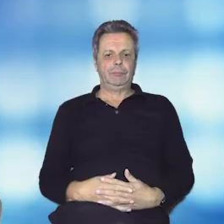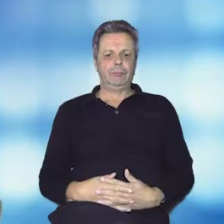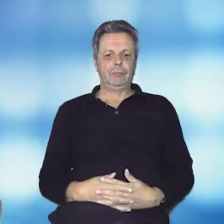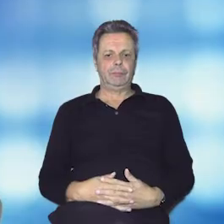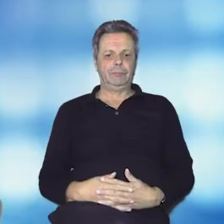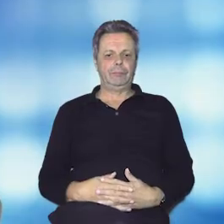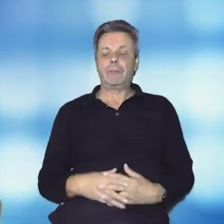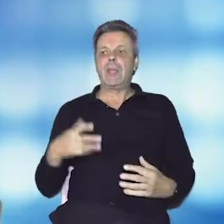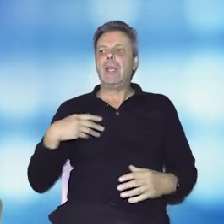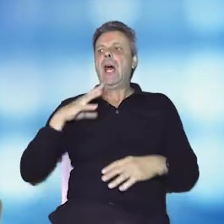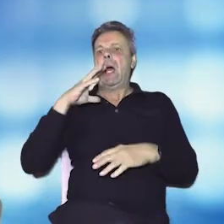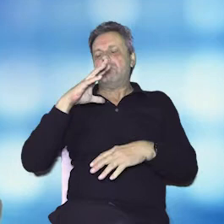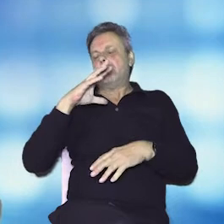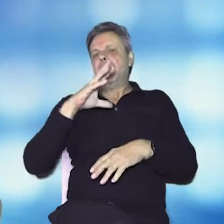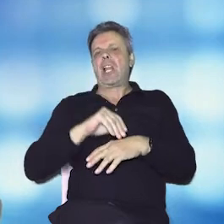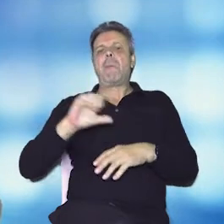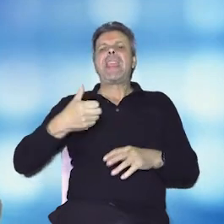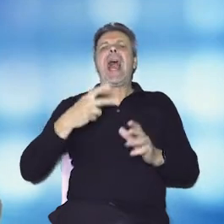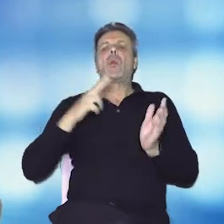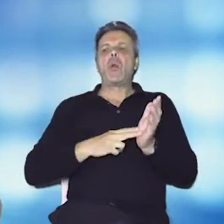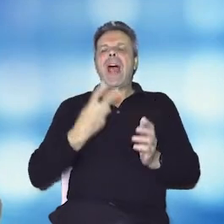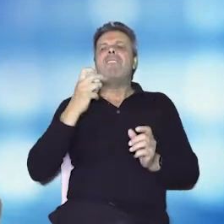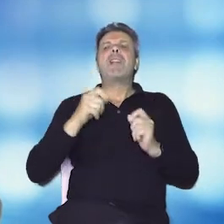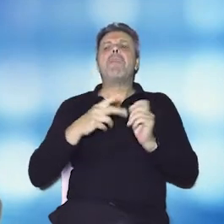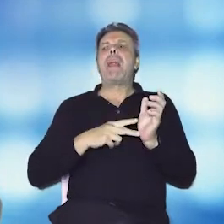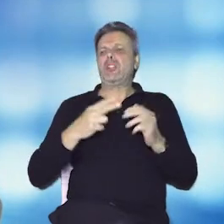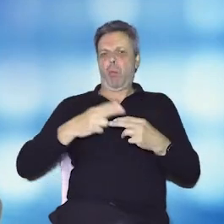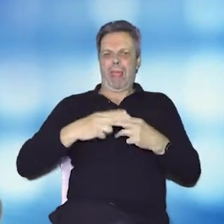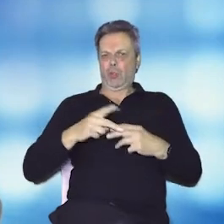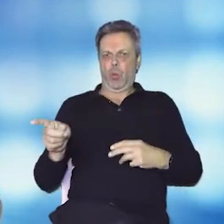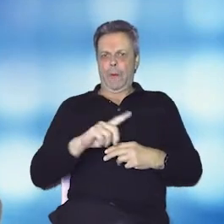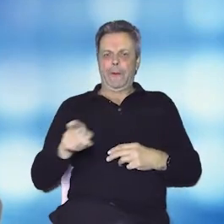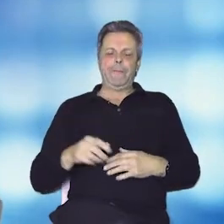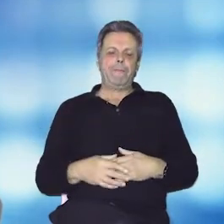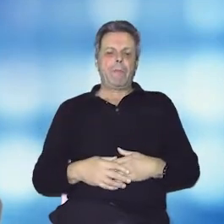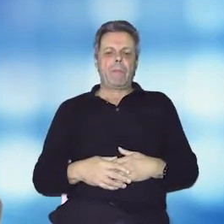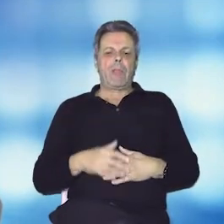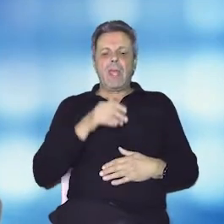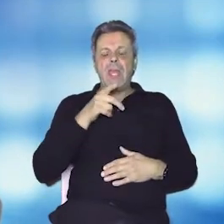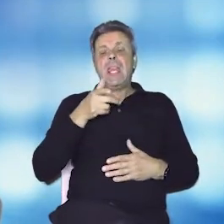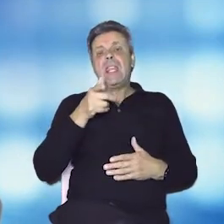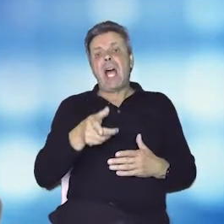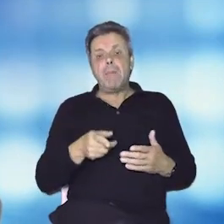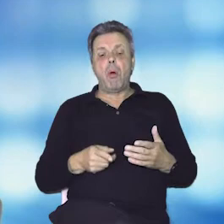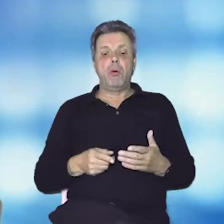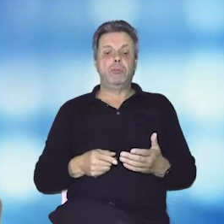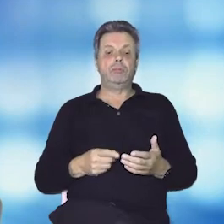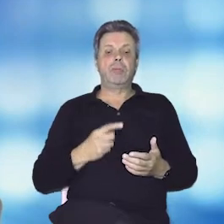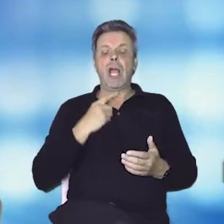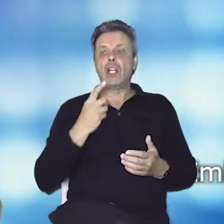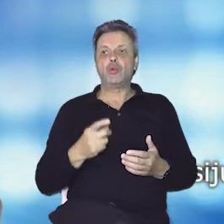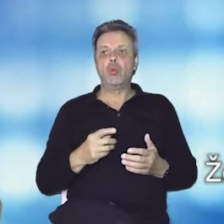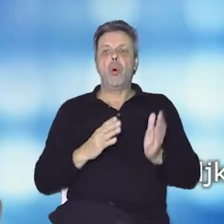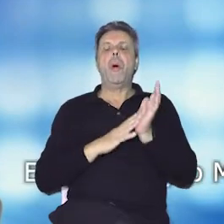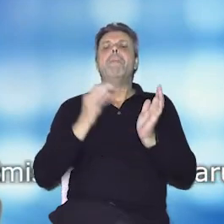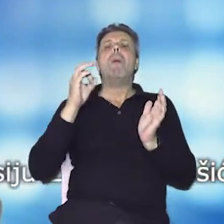Stanujem na Jarunu, a Vrbanicu jako blizu, u Zagrebu naravno. I tamo se nalazi, kažu,